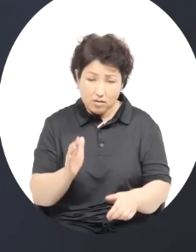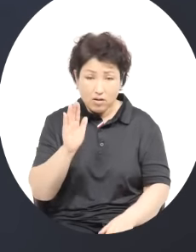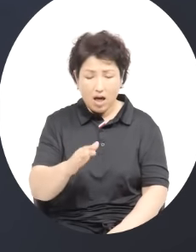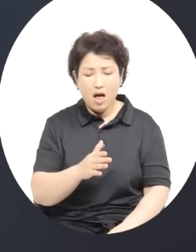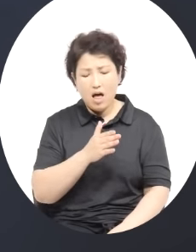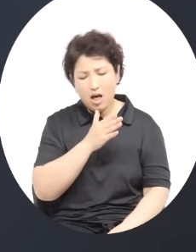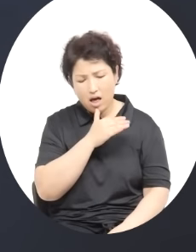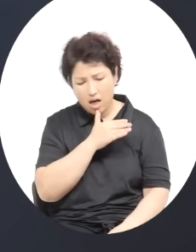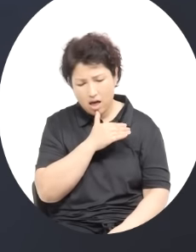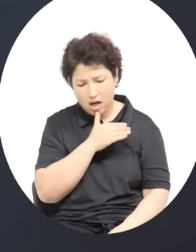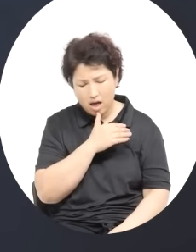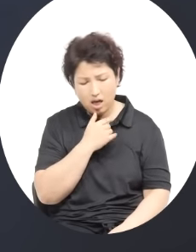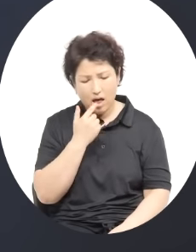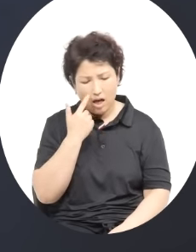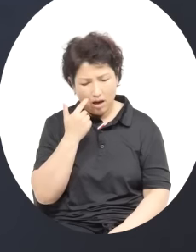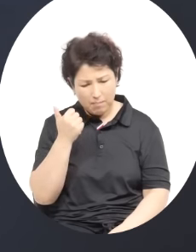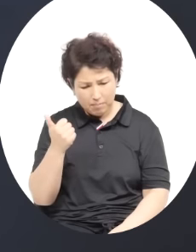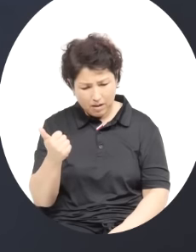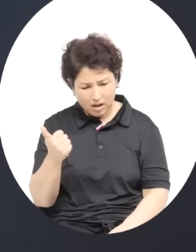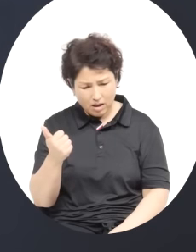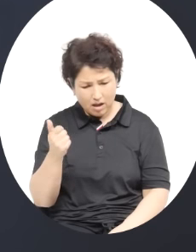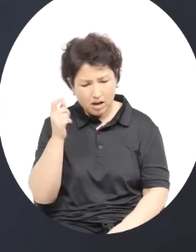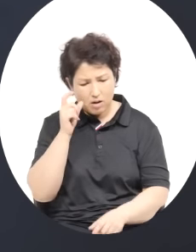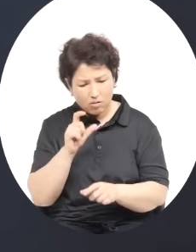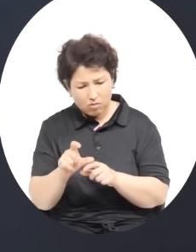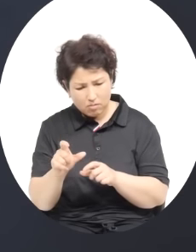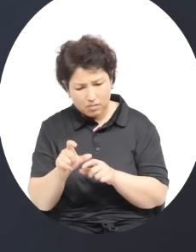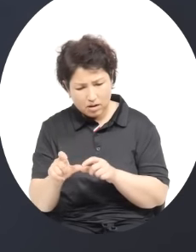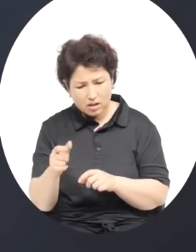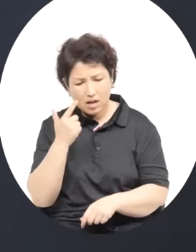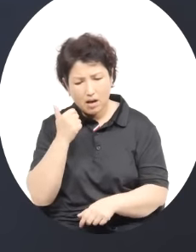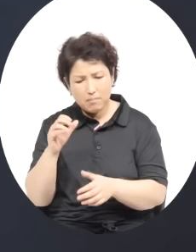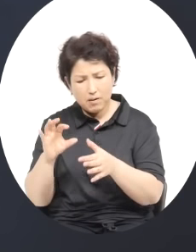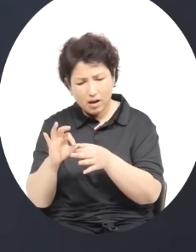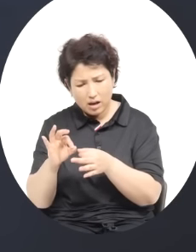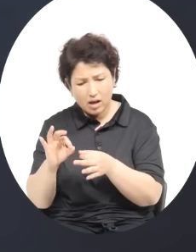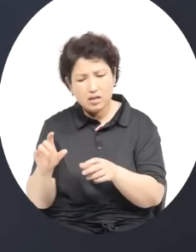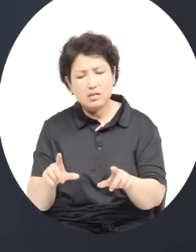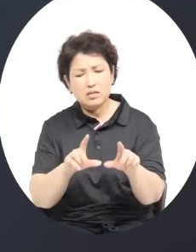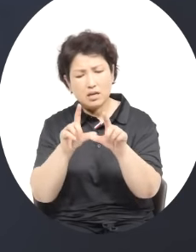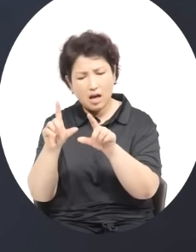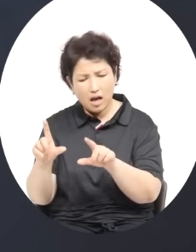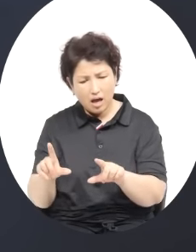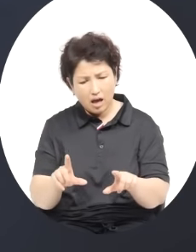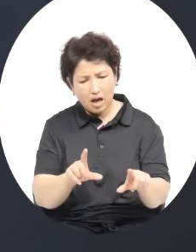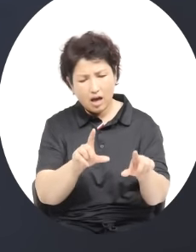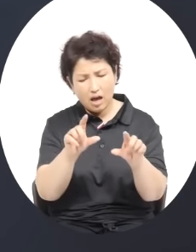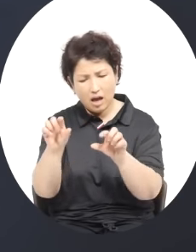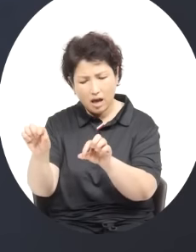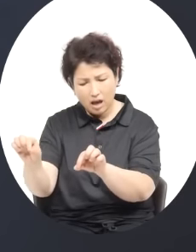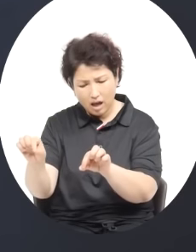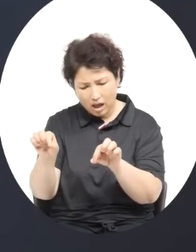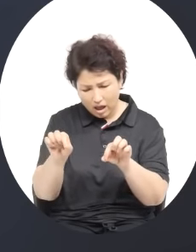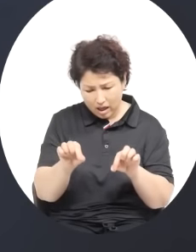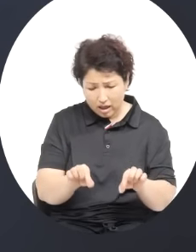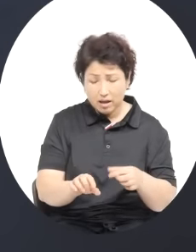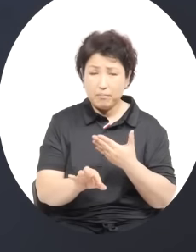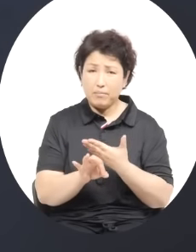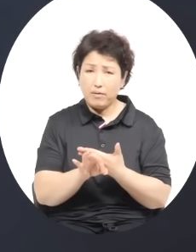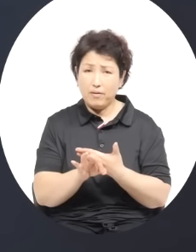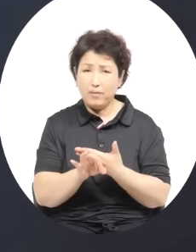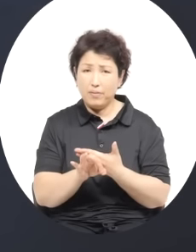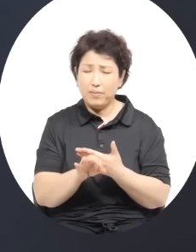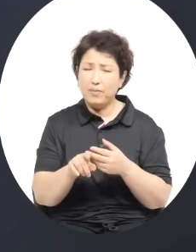아버지도 나름대로 고민이 많았고 아버지의 삶을 이해하는 이런 게 오면